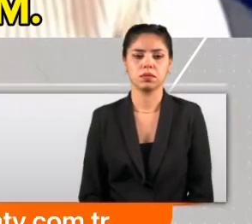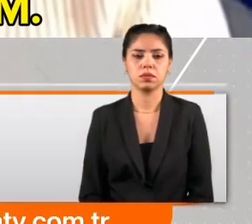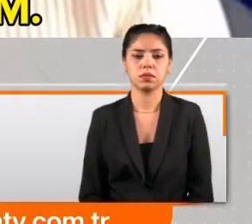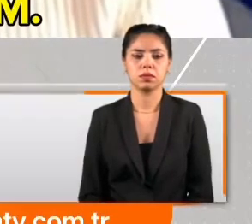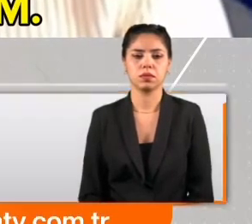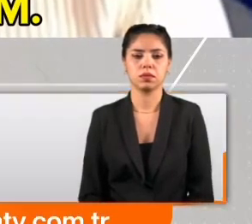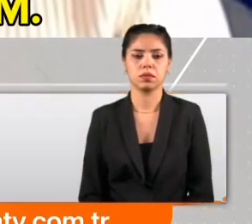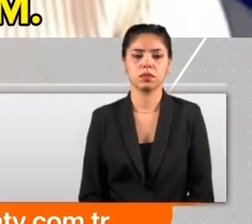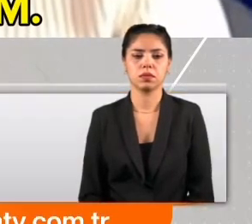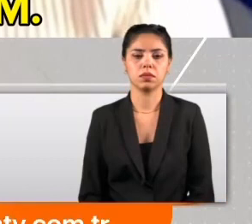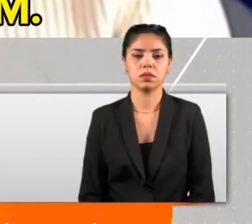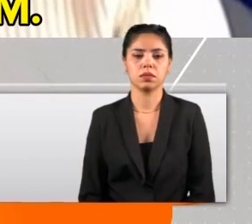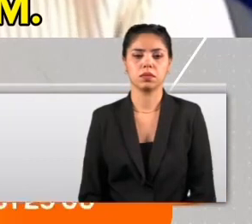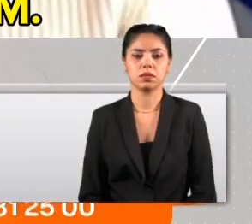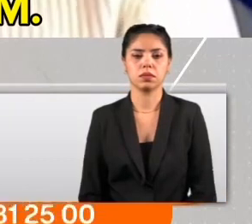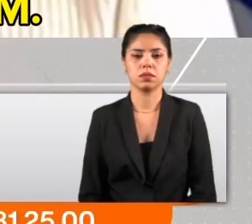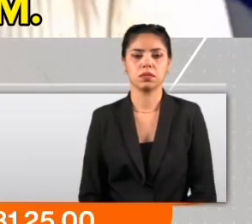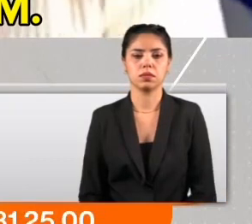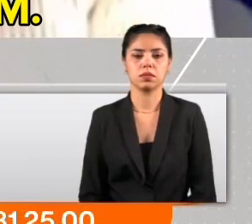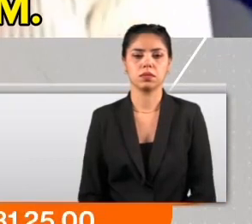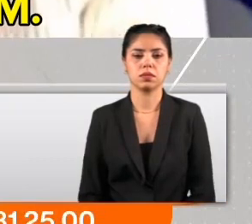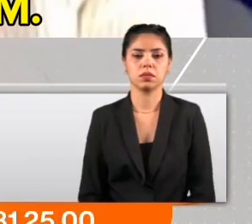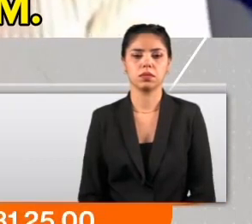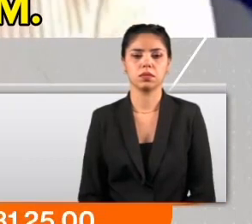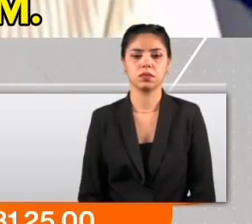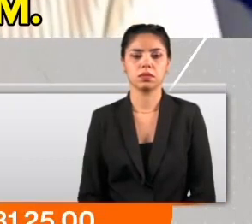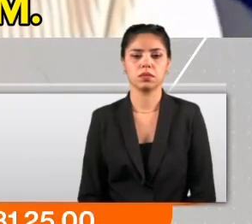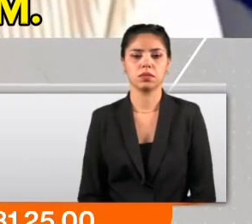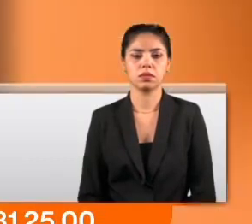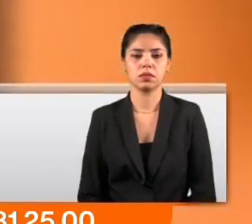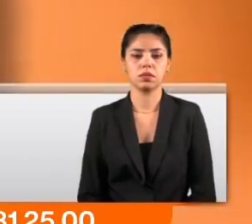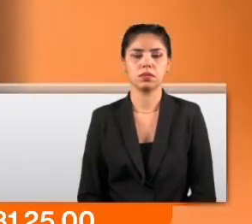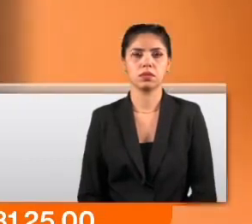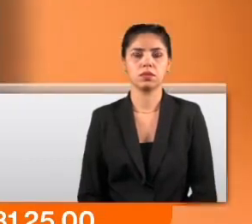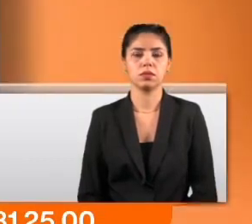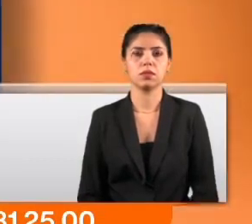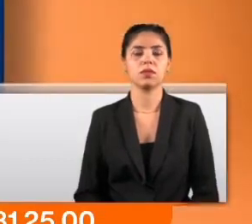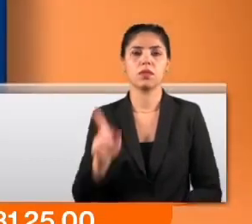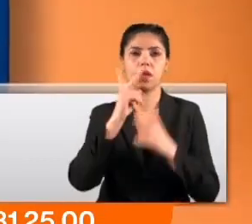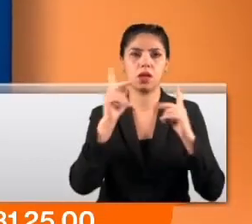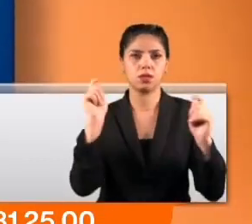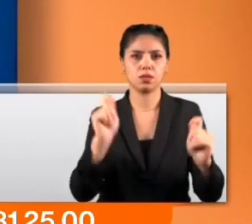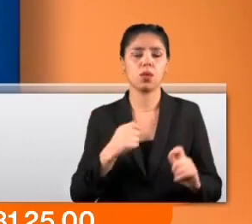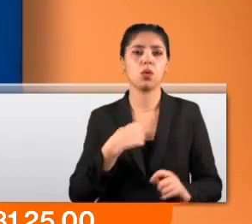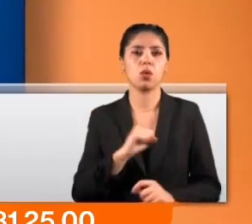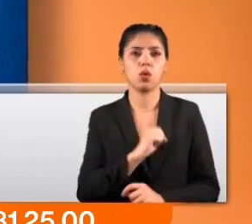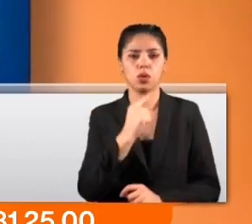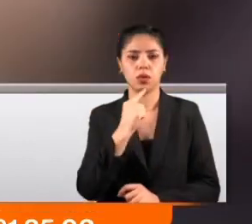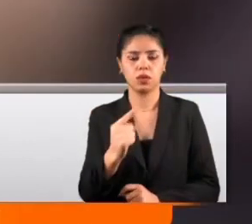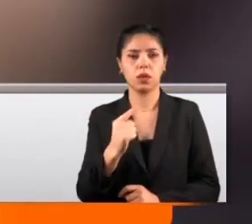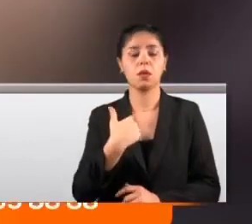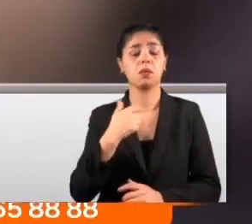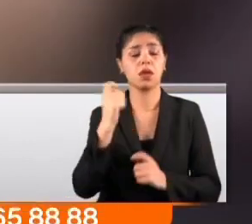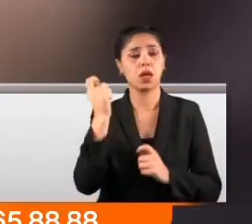dövdün? Yakıştı mı sana falan? Diyecek diyor. Korkuyordum, sokağa çıkmıyordum ya. Suskunluğunu bozdu, korktum dedi. Asıl